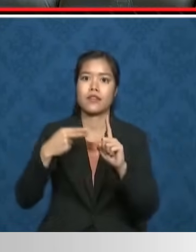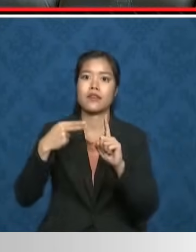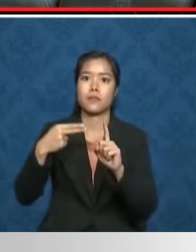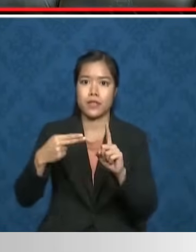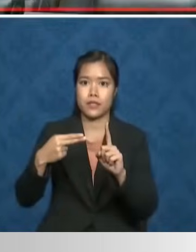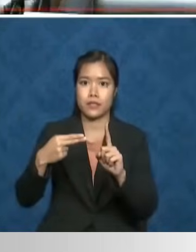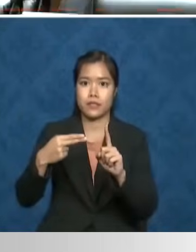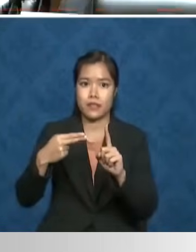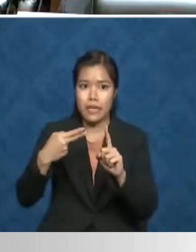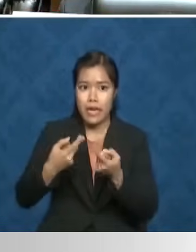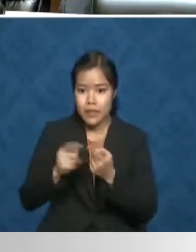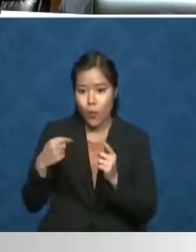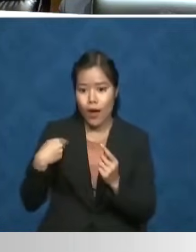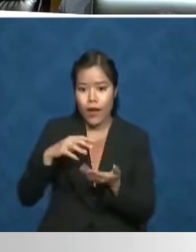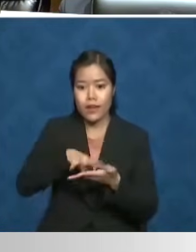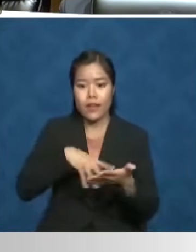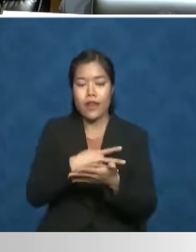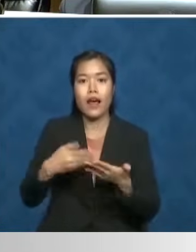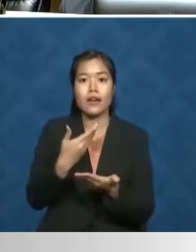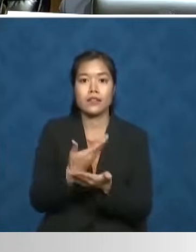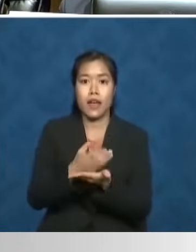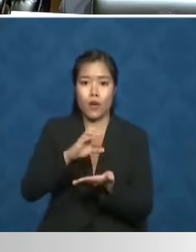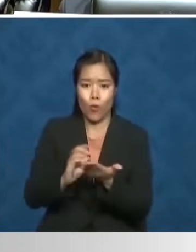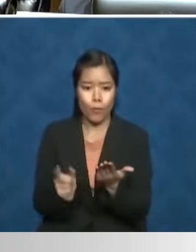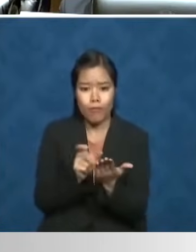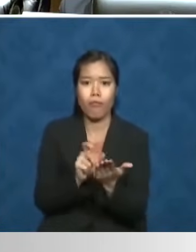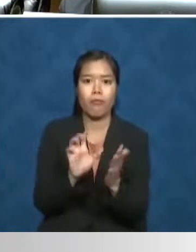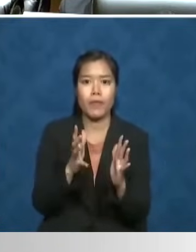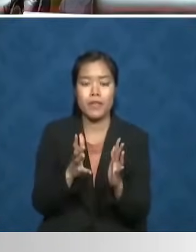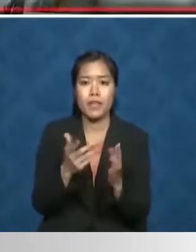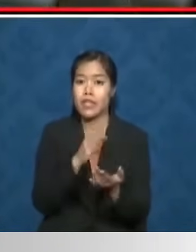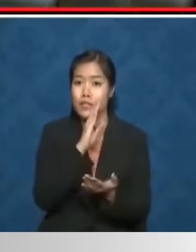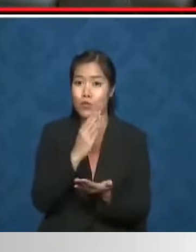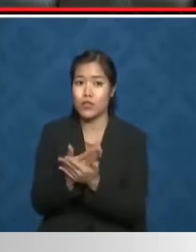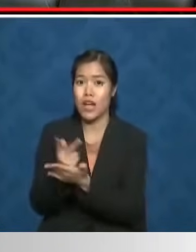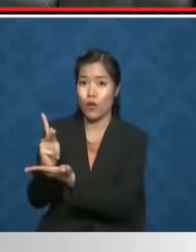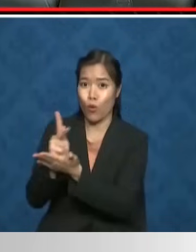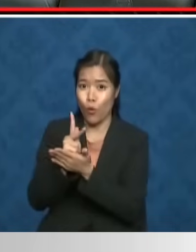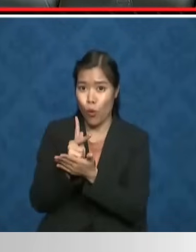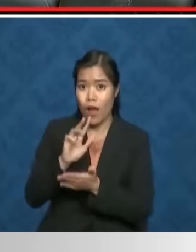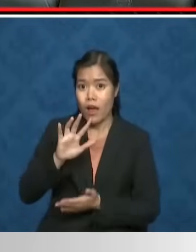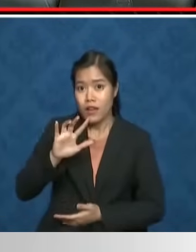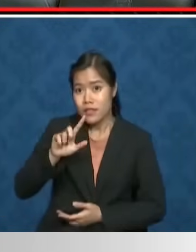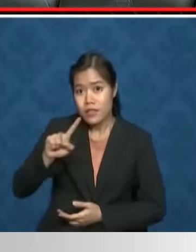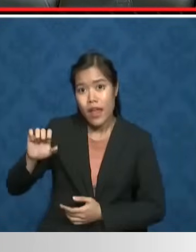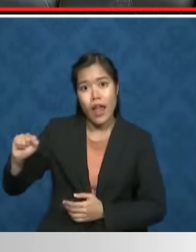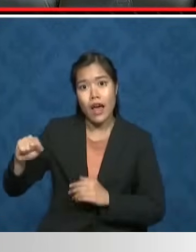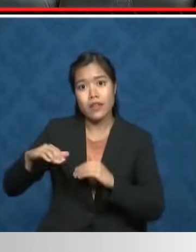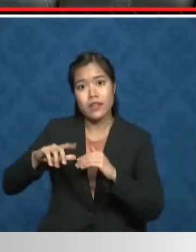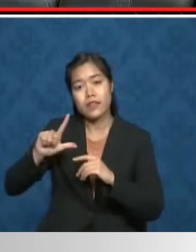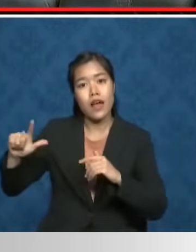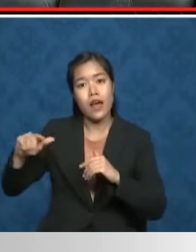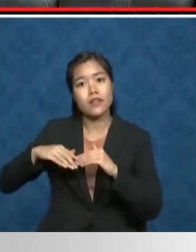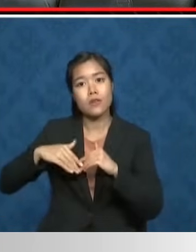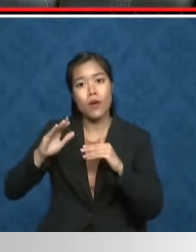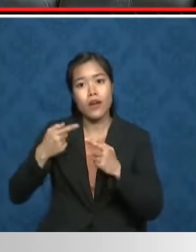ากฏในร่างงบประมาณฉบับนี้และหากต้องกู้เงินมา 500,000 ล้านบาทครับก็ไม่ได้เป็นไปตามที่หาเสียงเอาไว้ก็จะทำให้หนี้สาธารณ